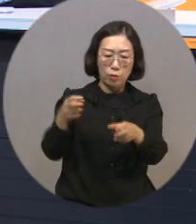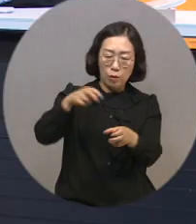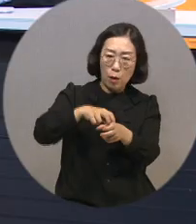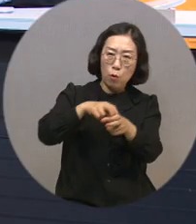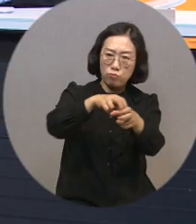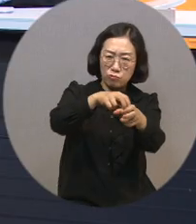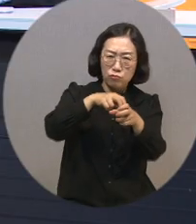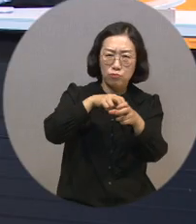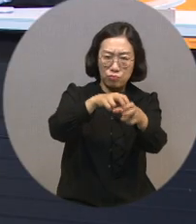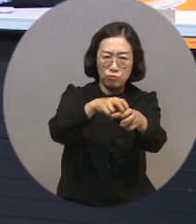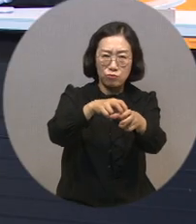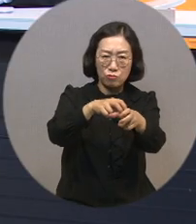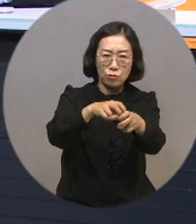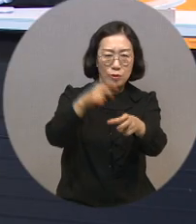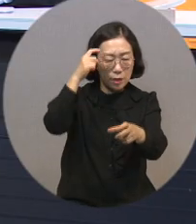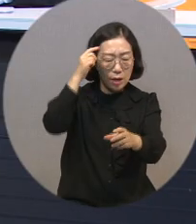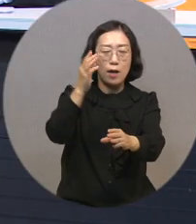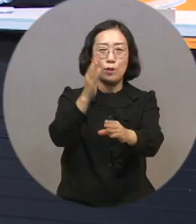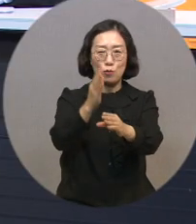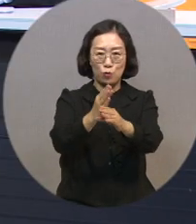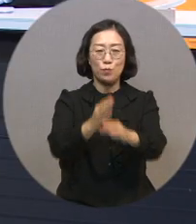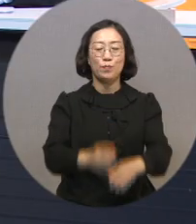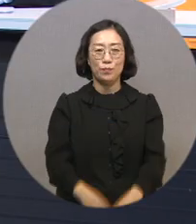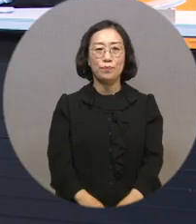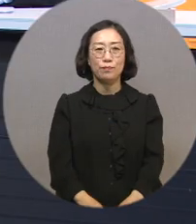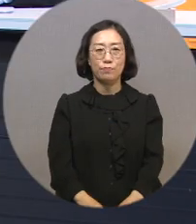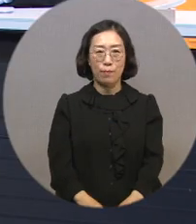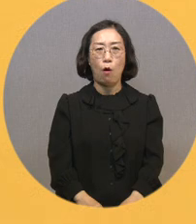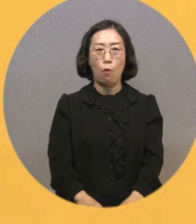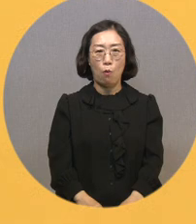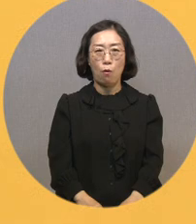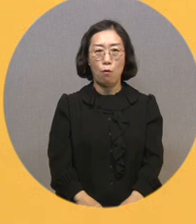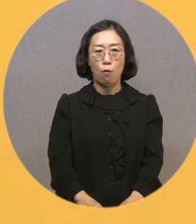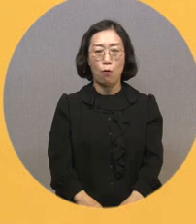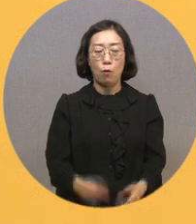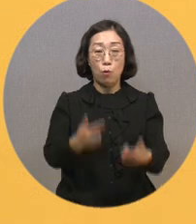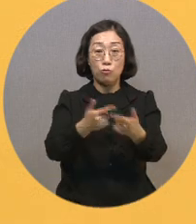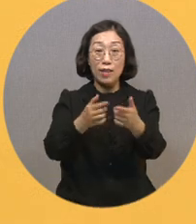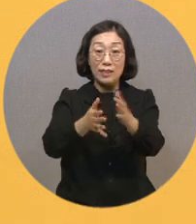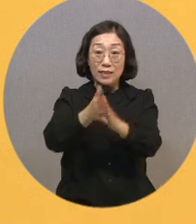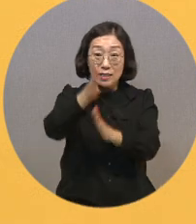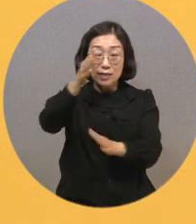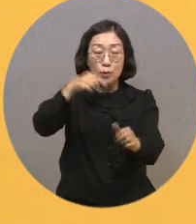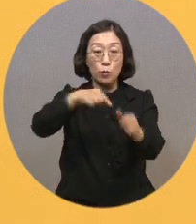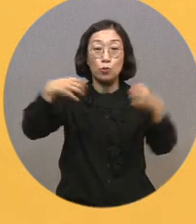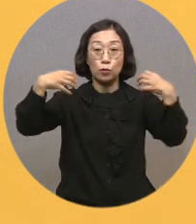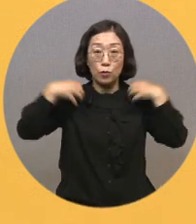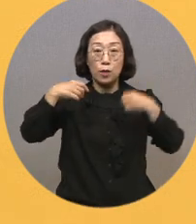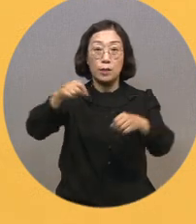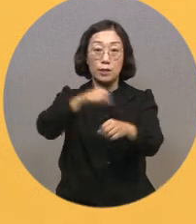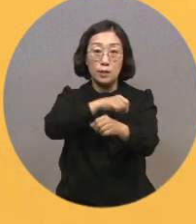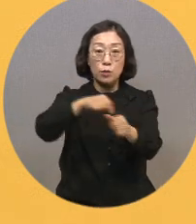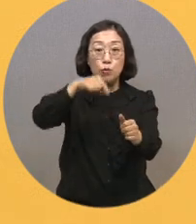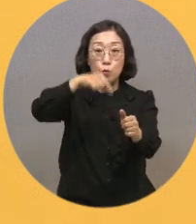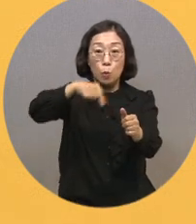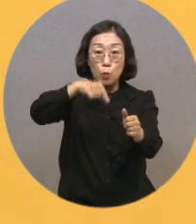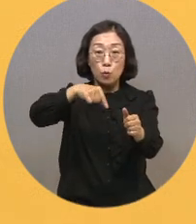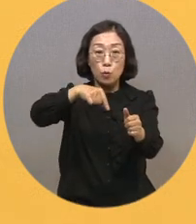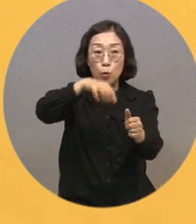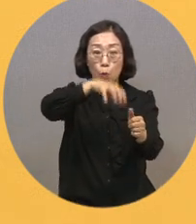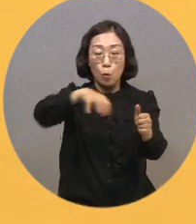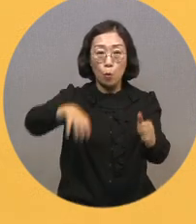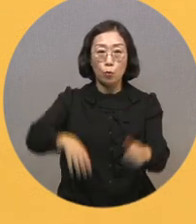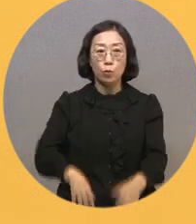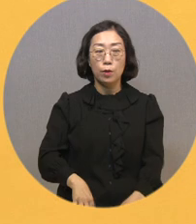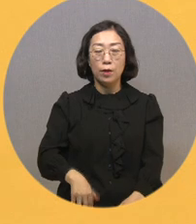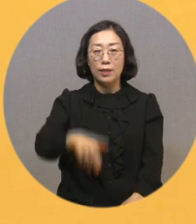하고 있다는 말씀을 드리겠습니다. 그렇군요. 네. 자, 교육감님, 그 부산시 교육청에서 특수교육기관